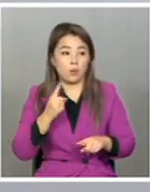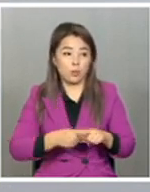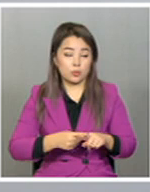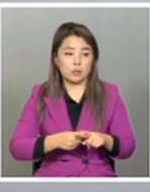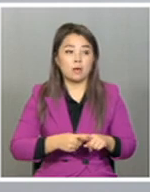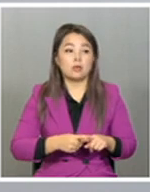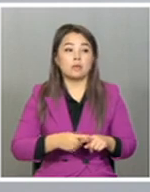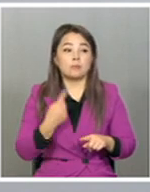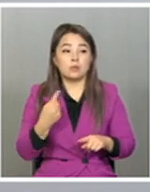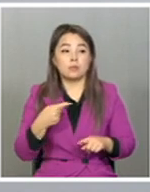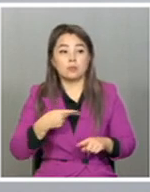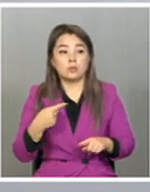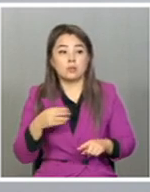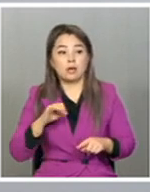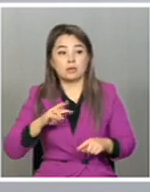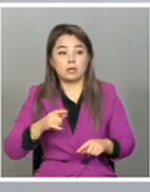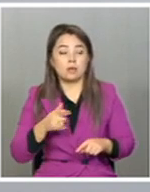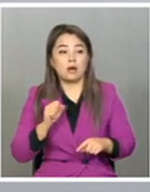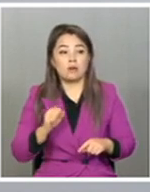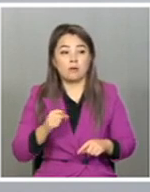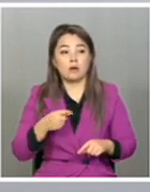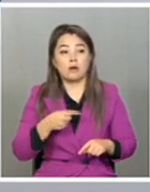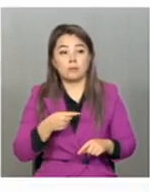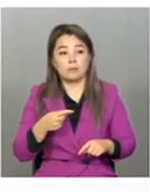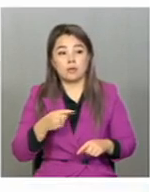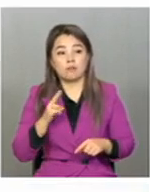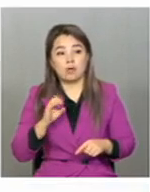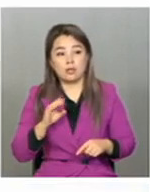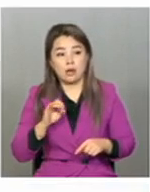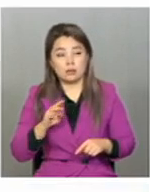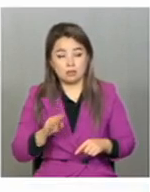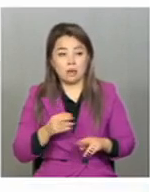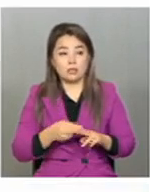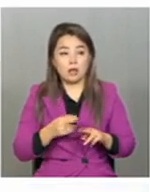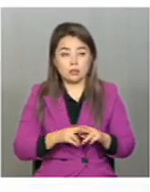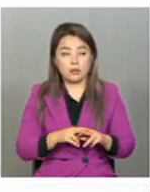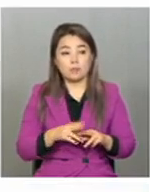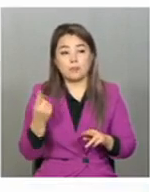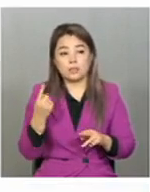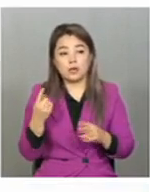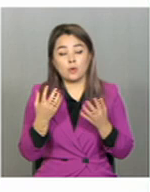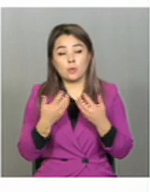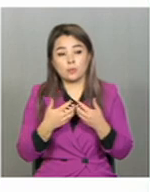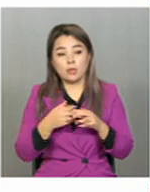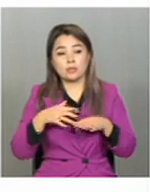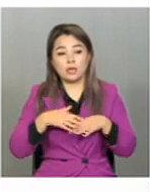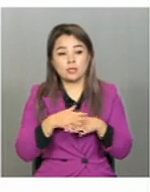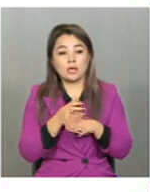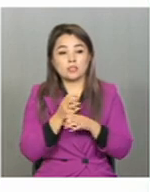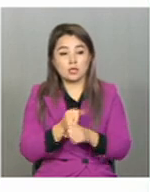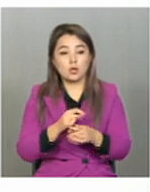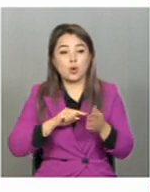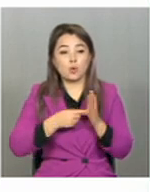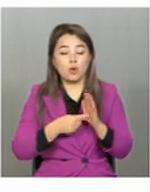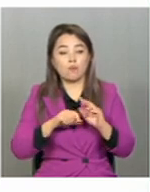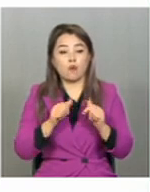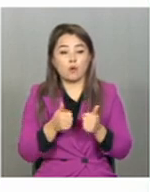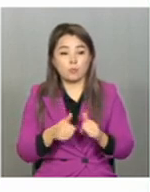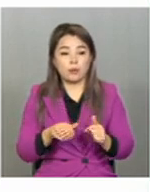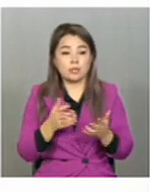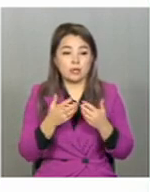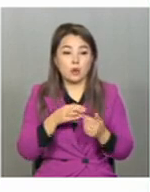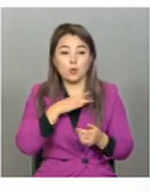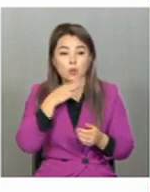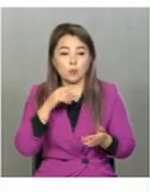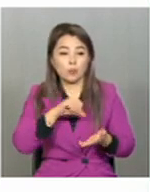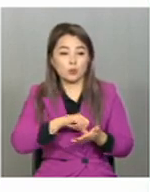қосылған бір мен тангенс альфаның айырмасының квадраты. Біріншіден бұл өрнектерді біз қысқаша көбейту формуласымен көп